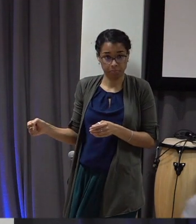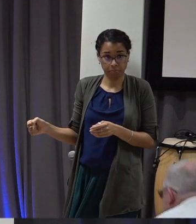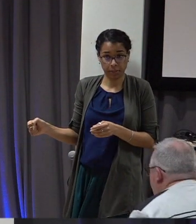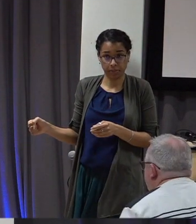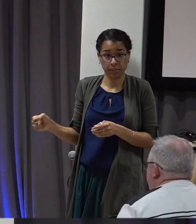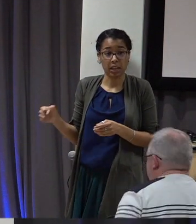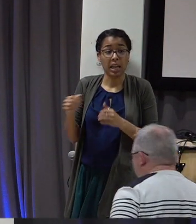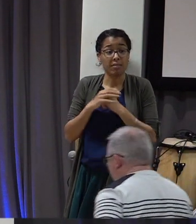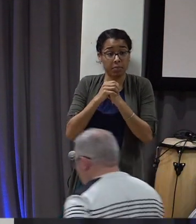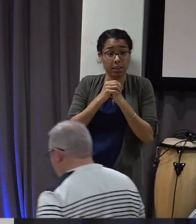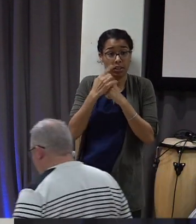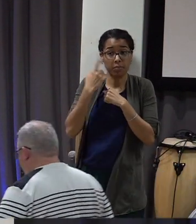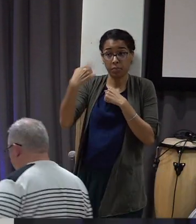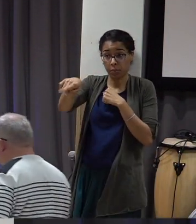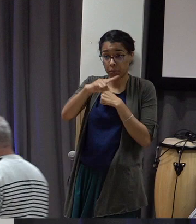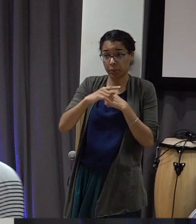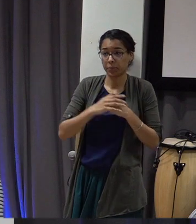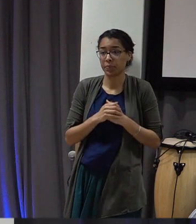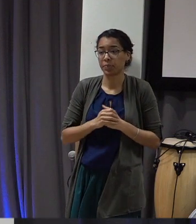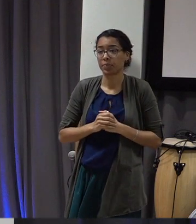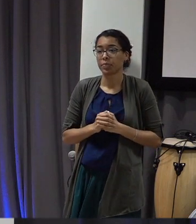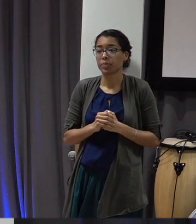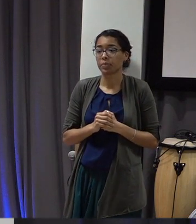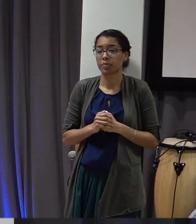et va prier pour toi.